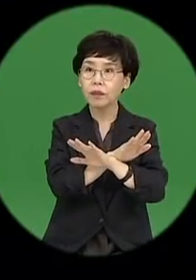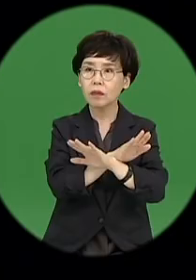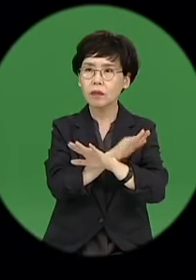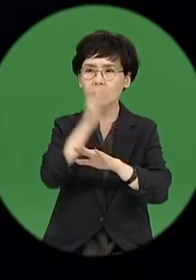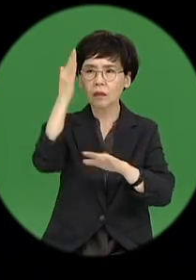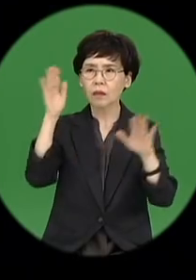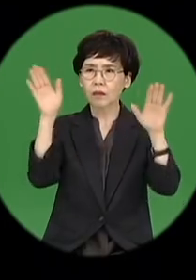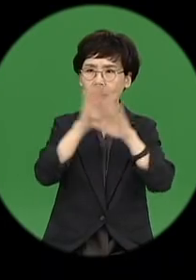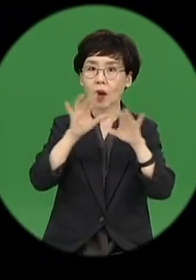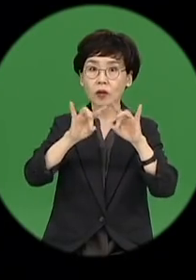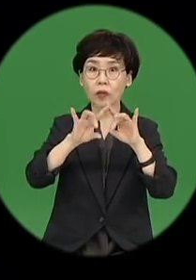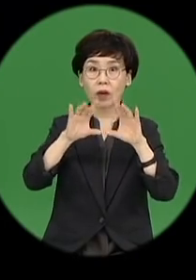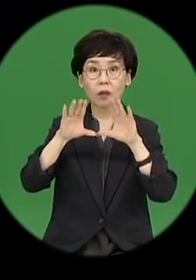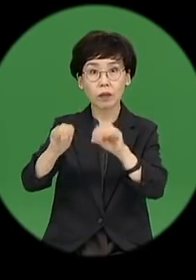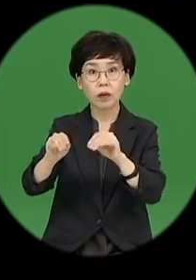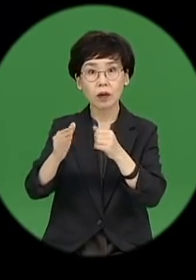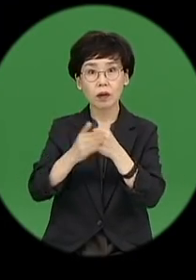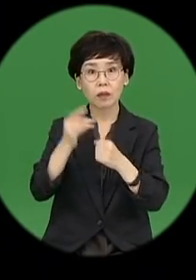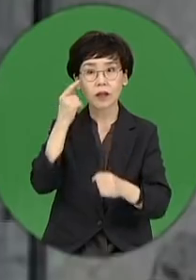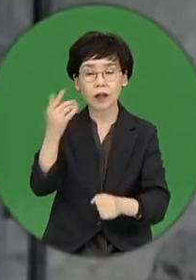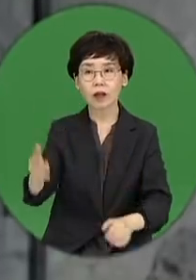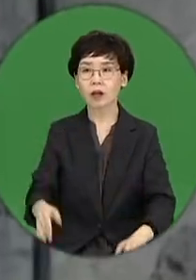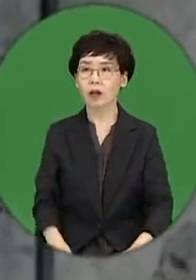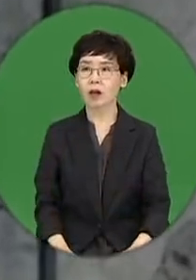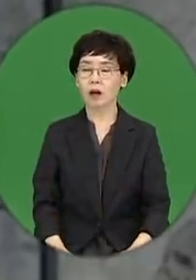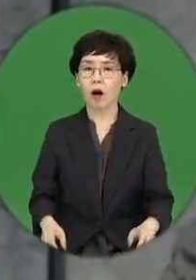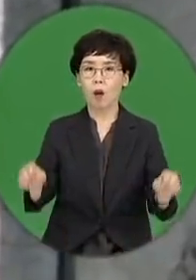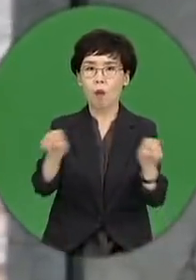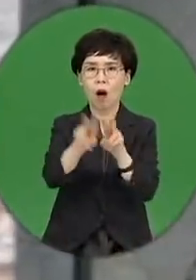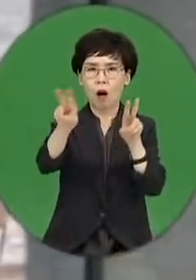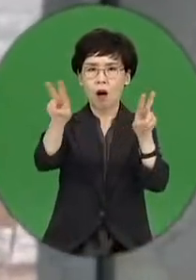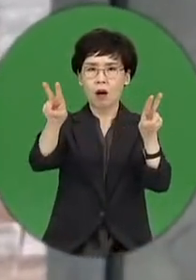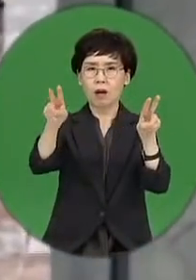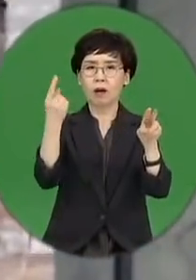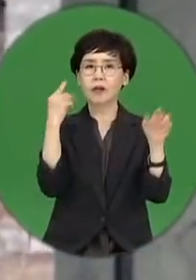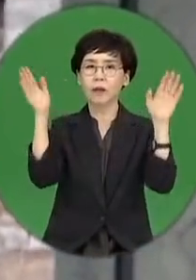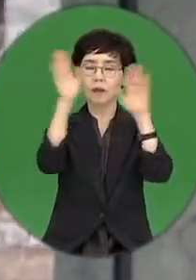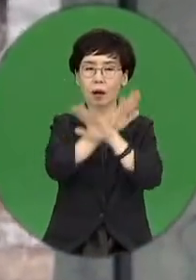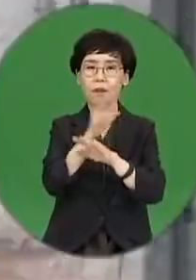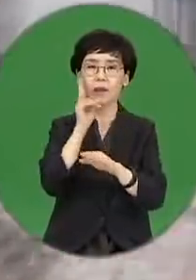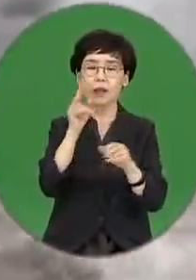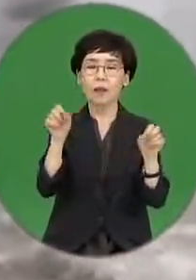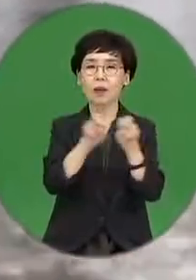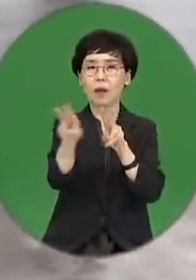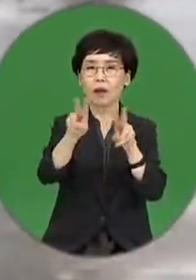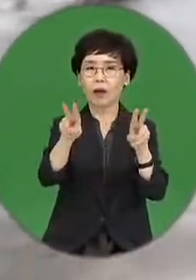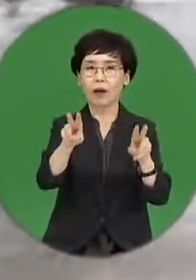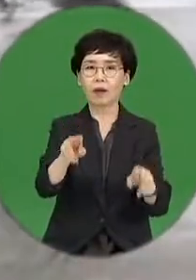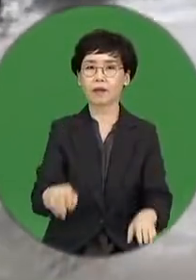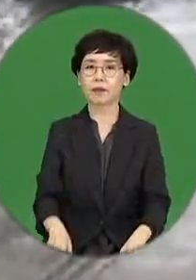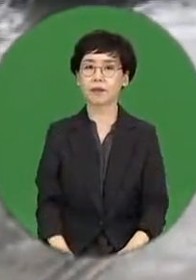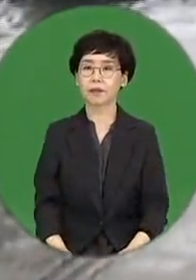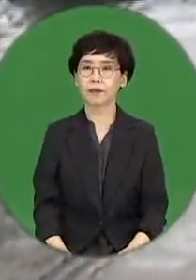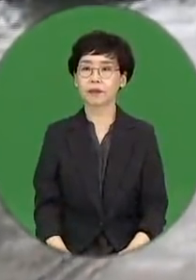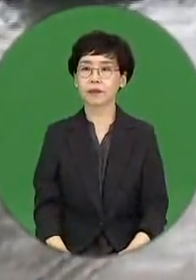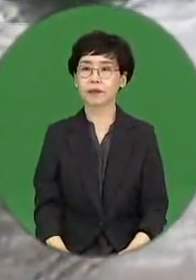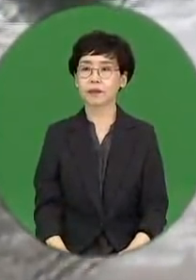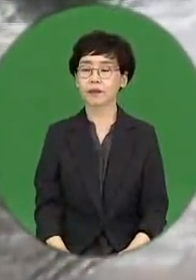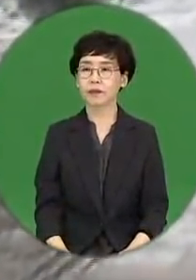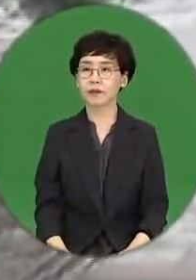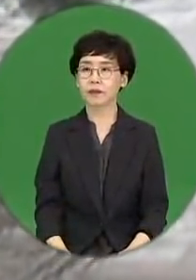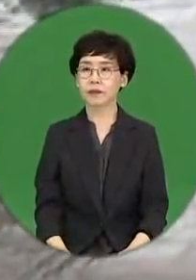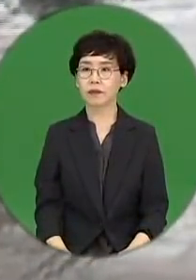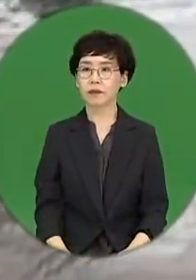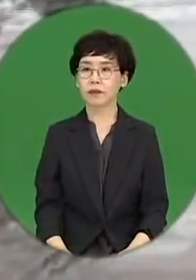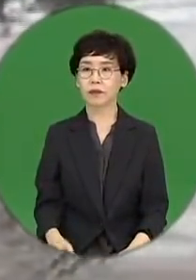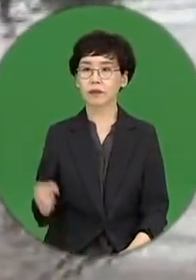지금 전기가 나가서 그런 건가요? 아, 예, 지금 번개가 어젯밤에 저렇게 심하게 쳤다는 거를 보내주신 거고요. 제보 영상으로.